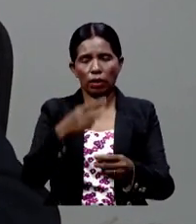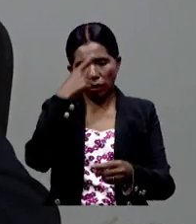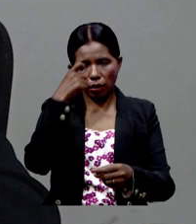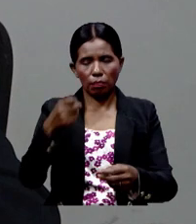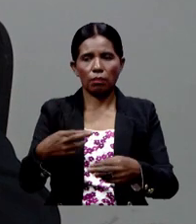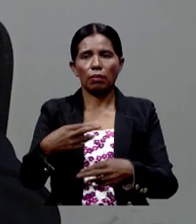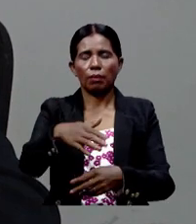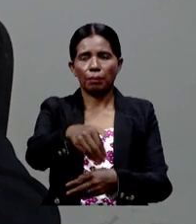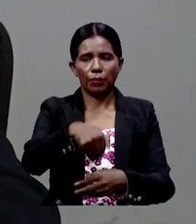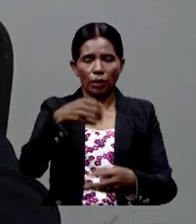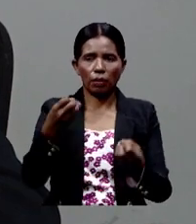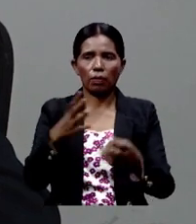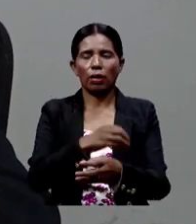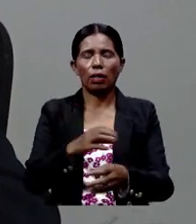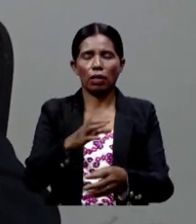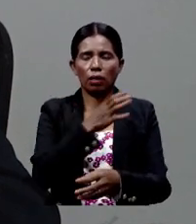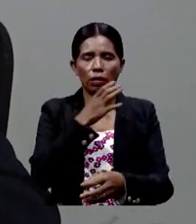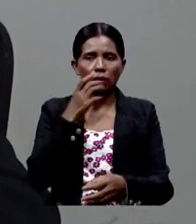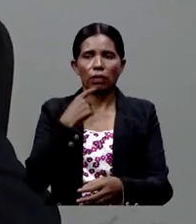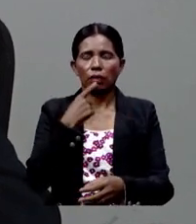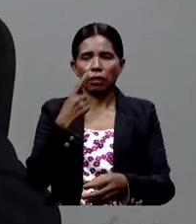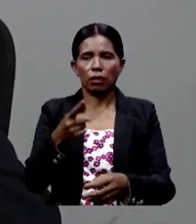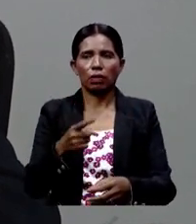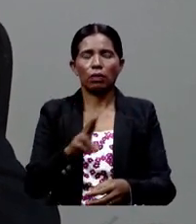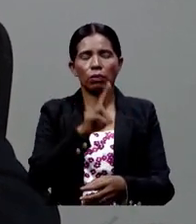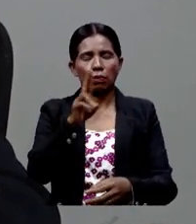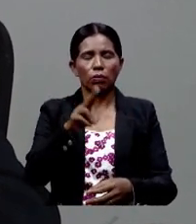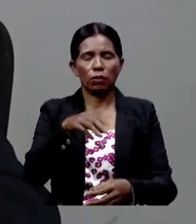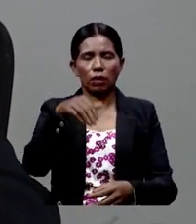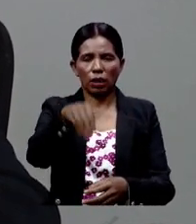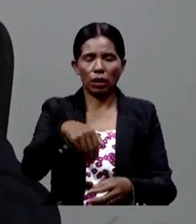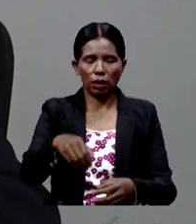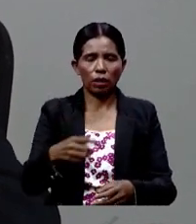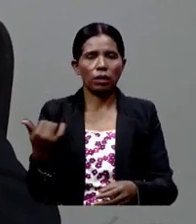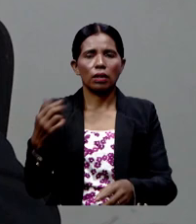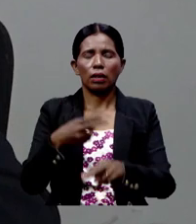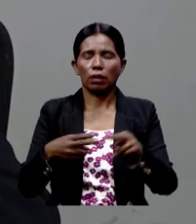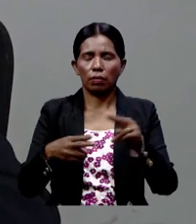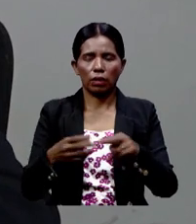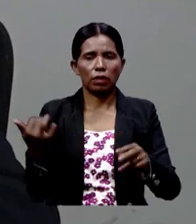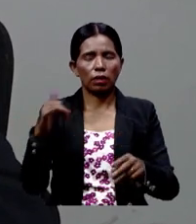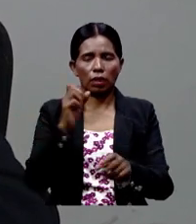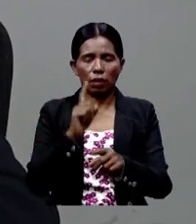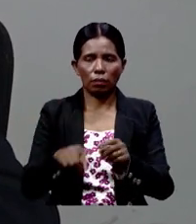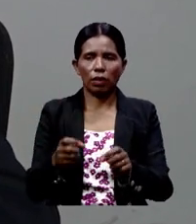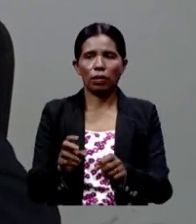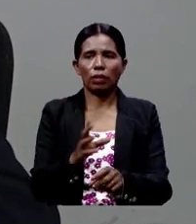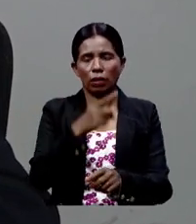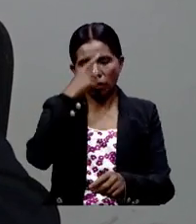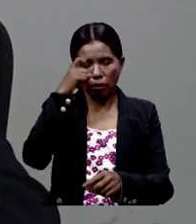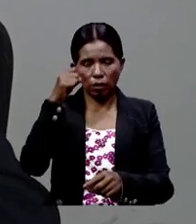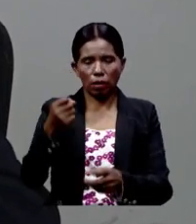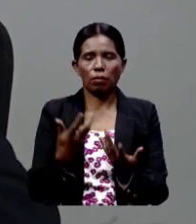za agricoltore sera si che manuale di sera la bele reativa fatta esterne tamba du o